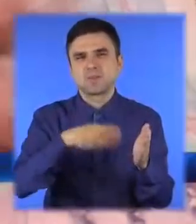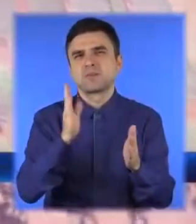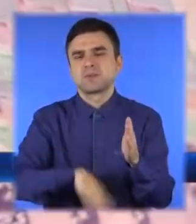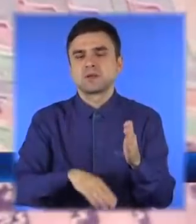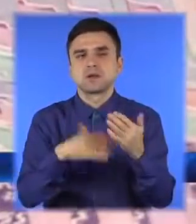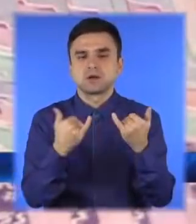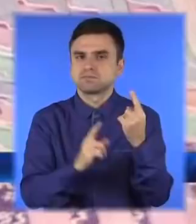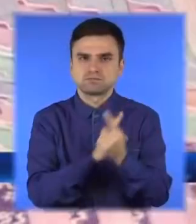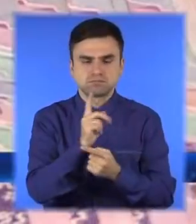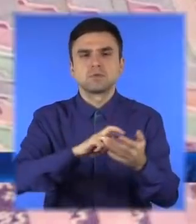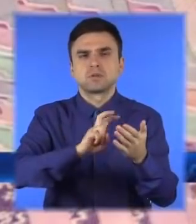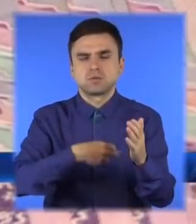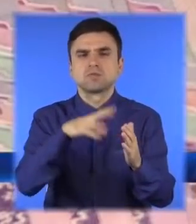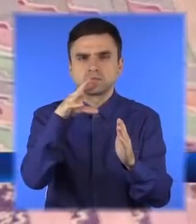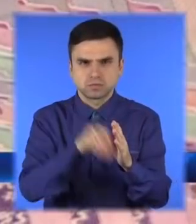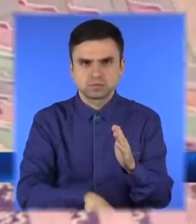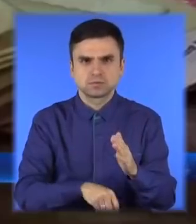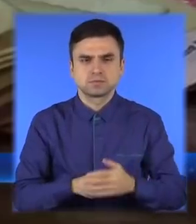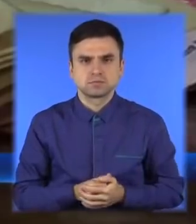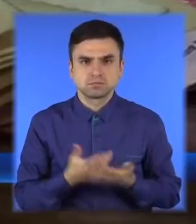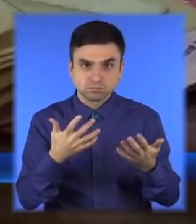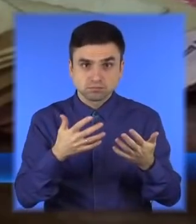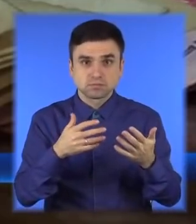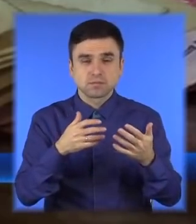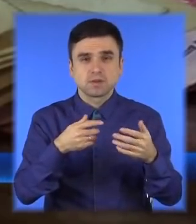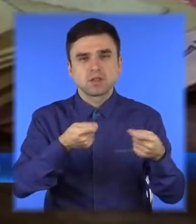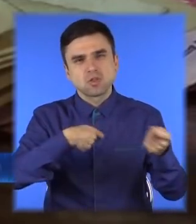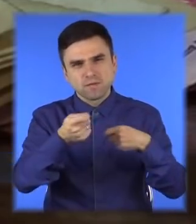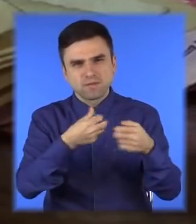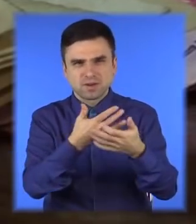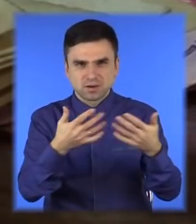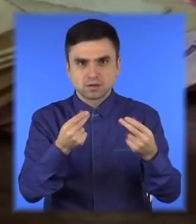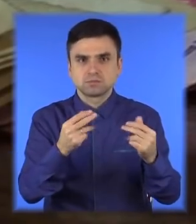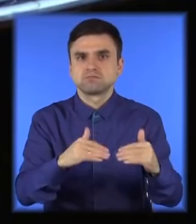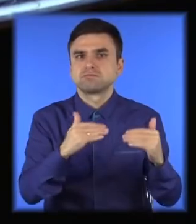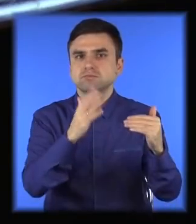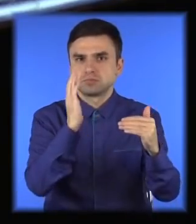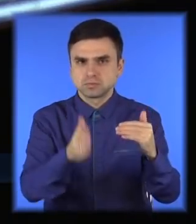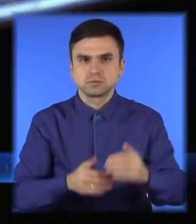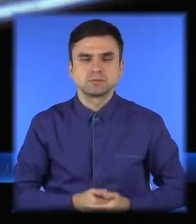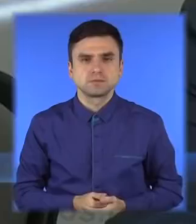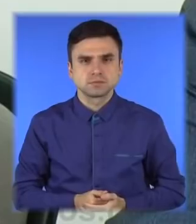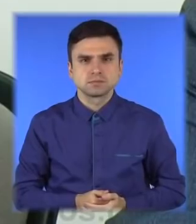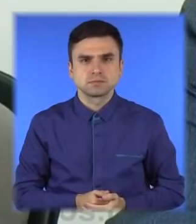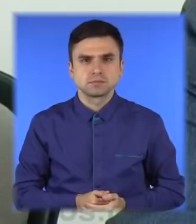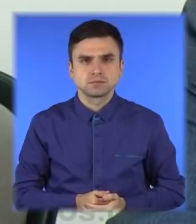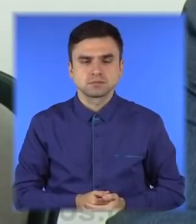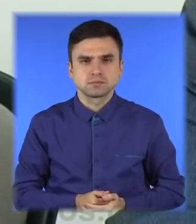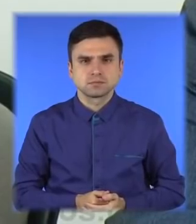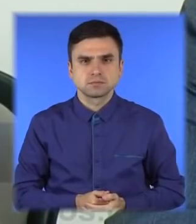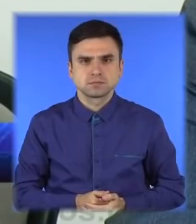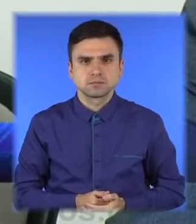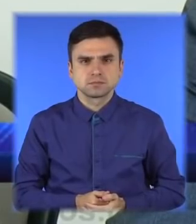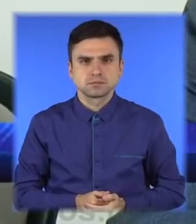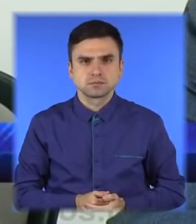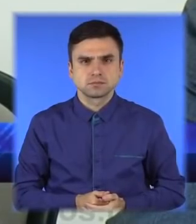це 30% від вартості товару. Наступного року цей ліміт можуть знизити до 100 євро. Как только